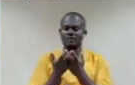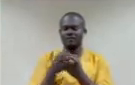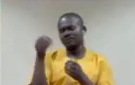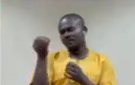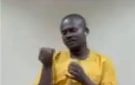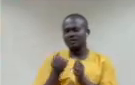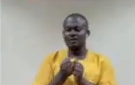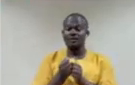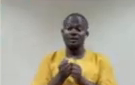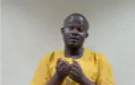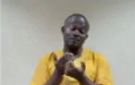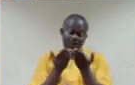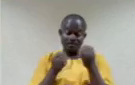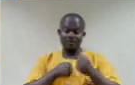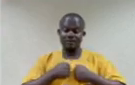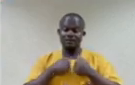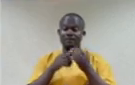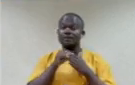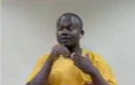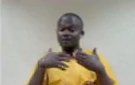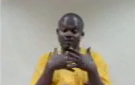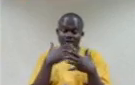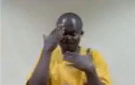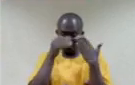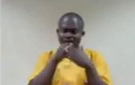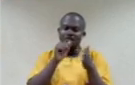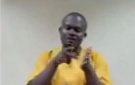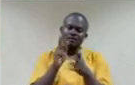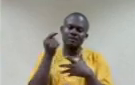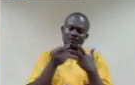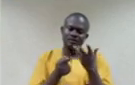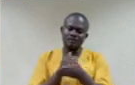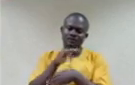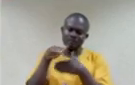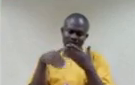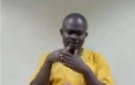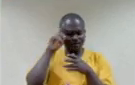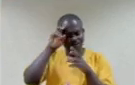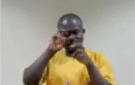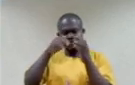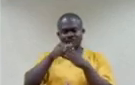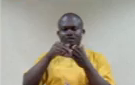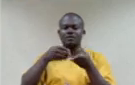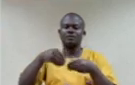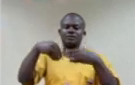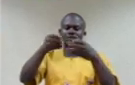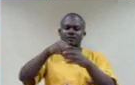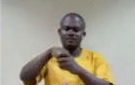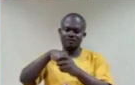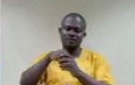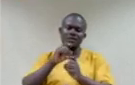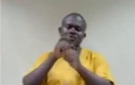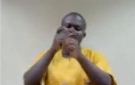nibura umunyarwanda aratinyuka kuva yuko agomba no kugura n'icyo gihangano agatekereza ko yashobora no kugitagamo